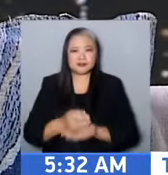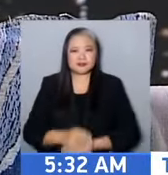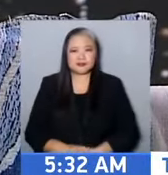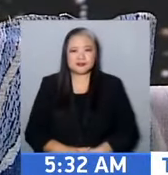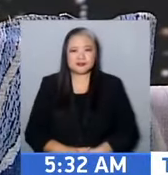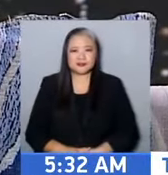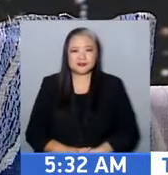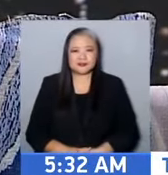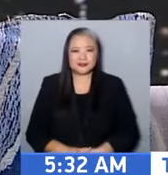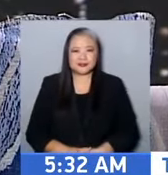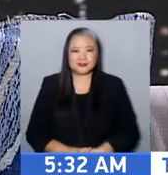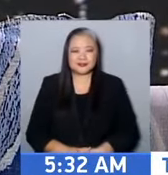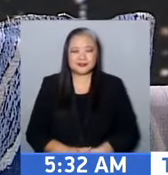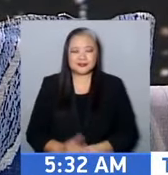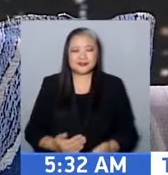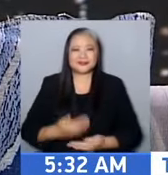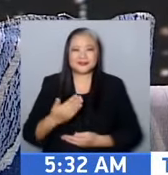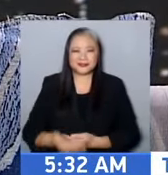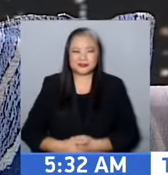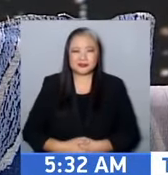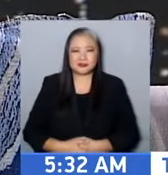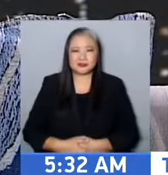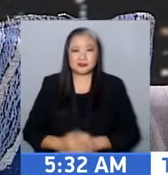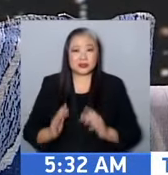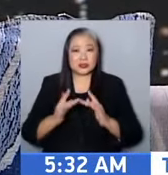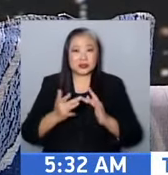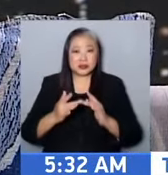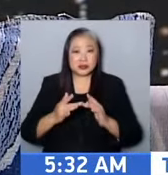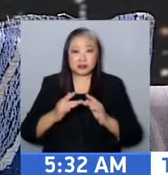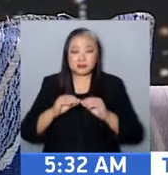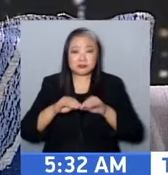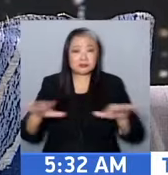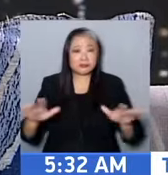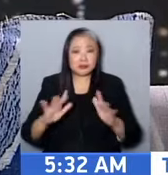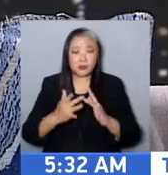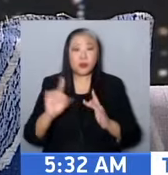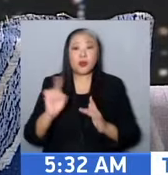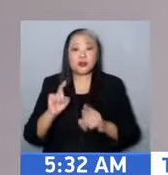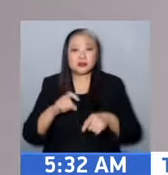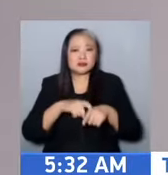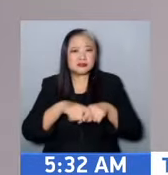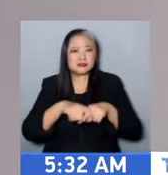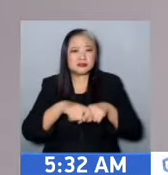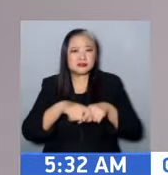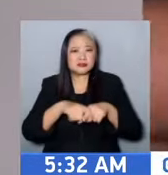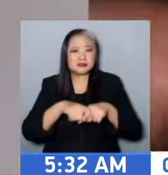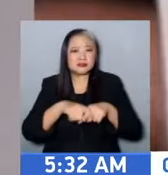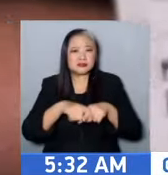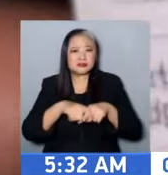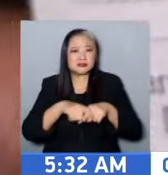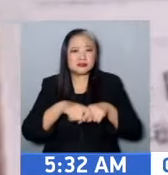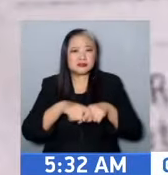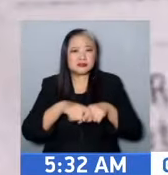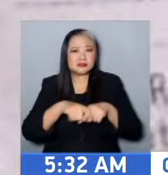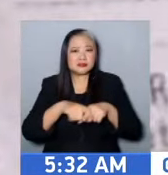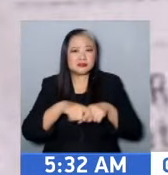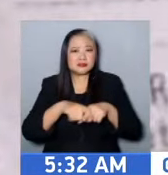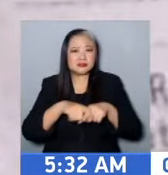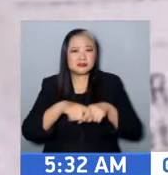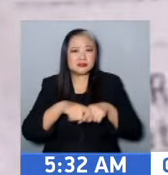Viral ngayon online ang electricity bill na natanggap ng isang taga Samal Island sa Davao del Norte. Umabot kasi sa